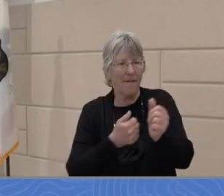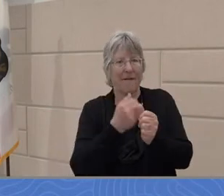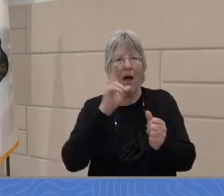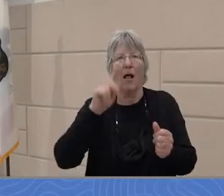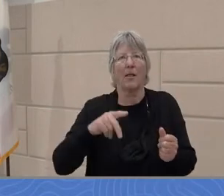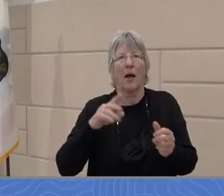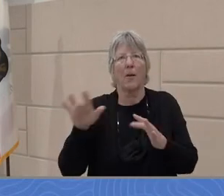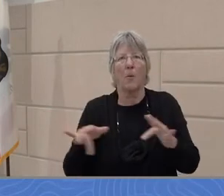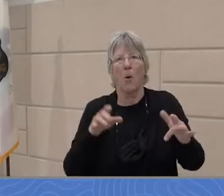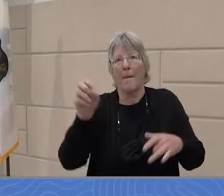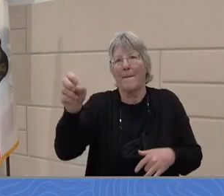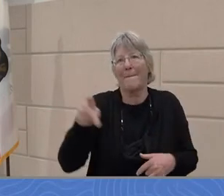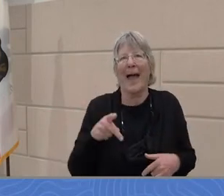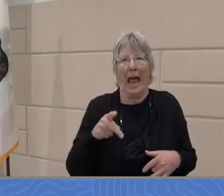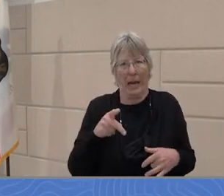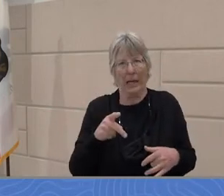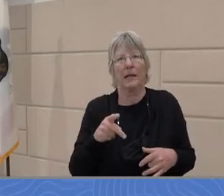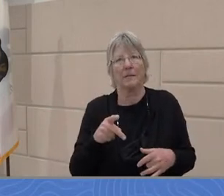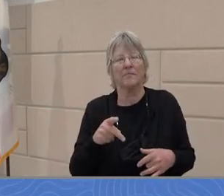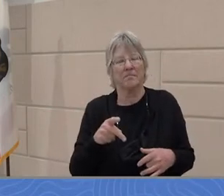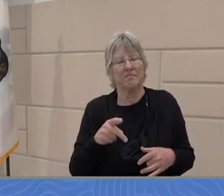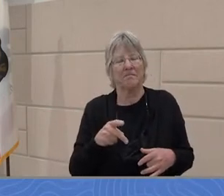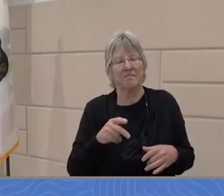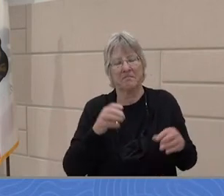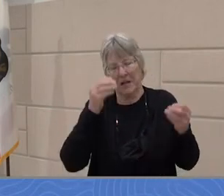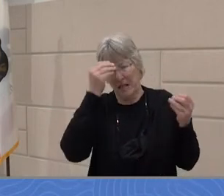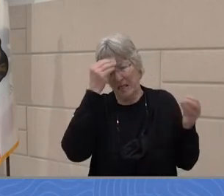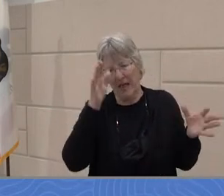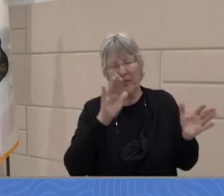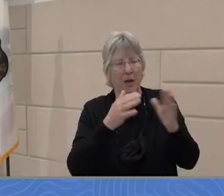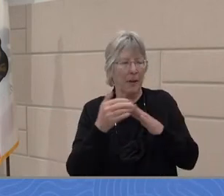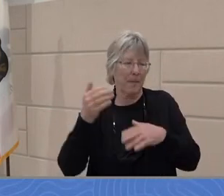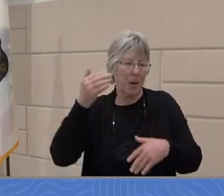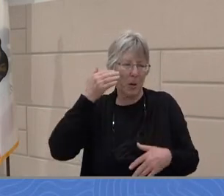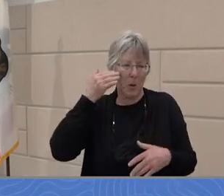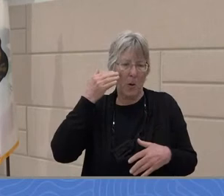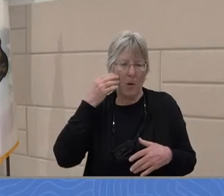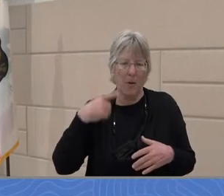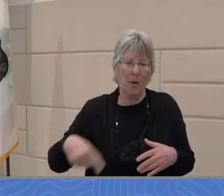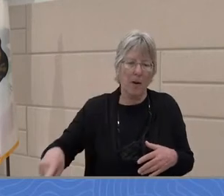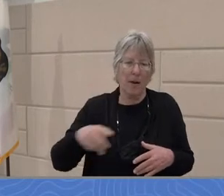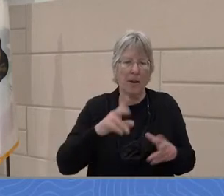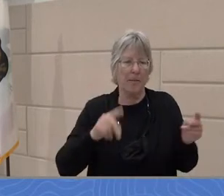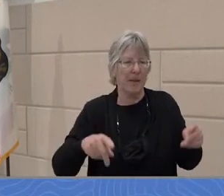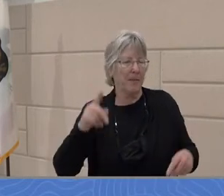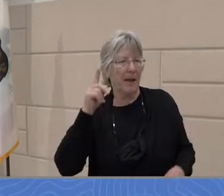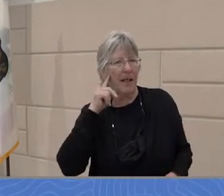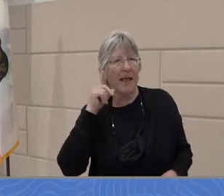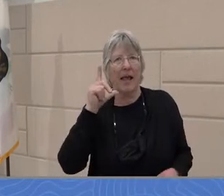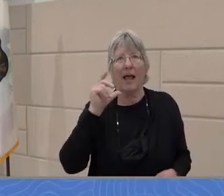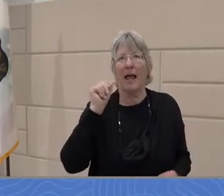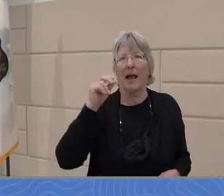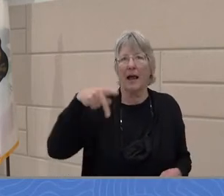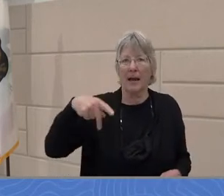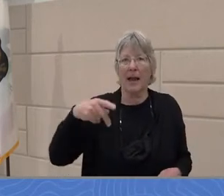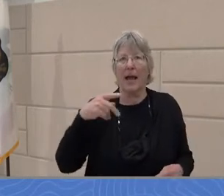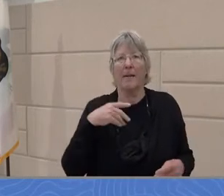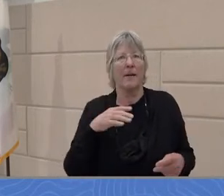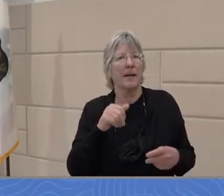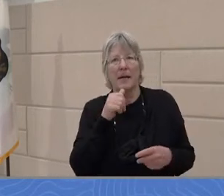ชิงจางเอาอย่าสมาชิกในยุคคณะกรรมการตามดานำปีกำหอนี้กรรมที่อัลค